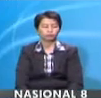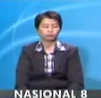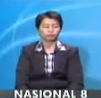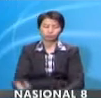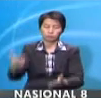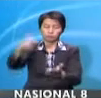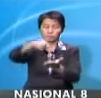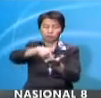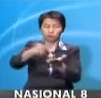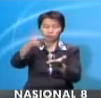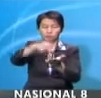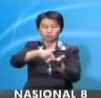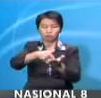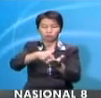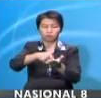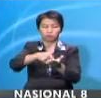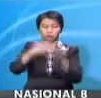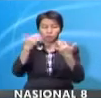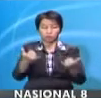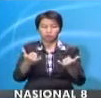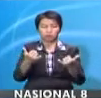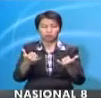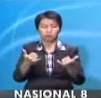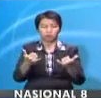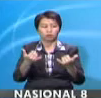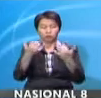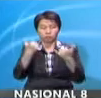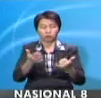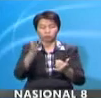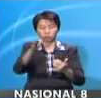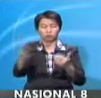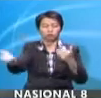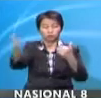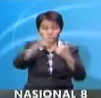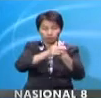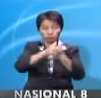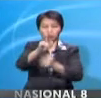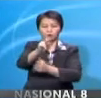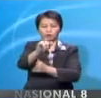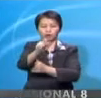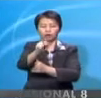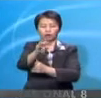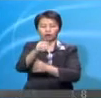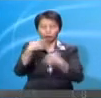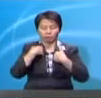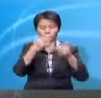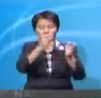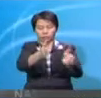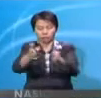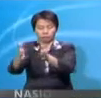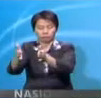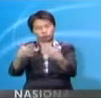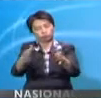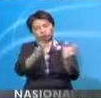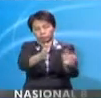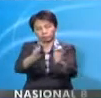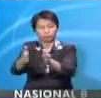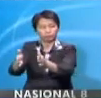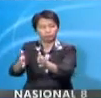lagi ini saja sekarang dia orang pulang balik ke Kathmandu, dia orang ada arrangement yang